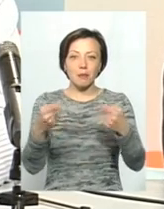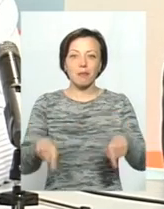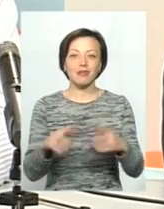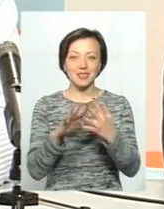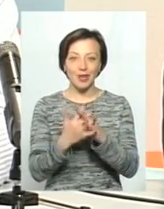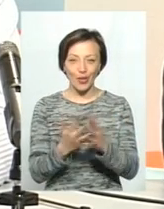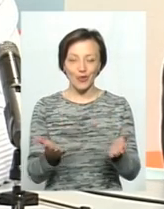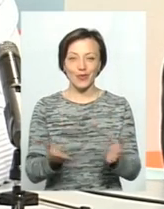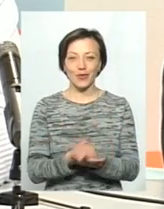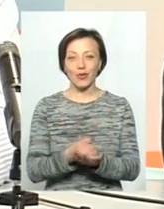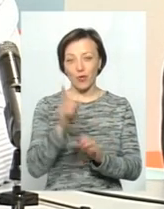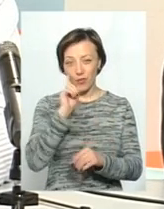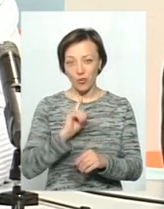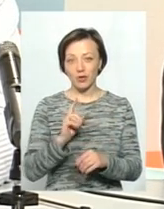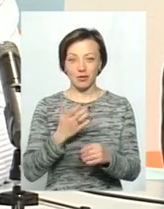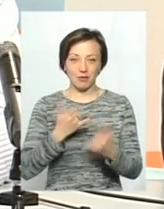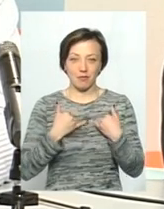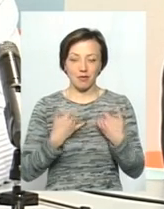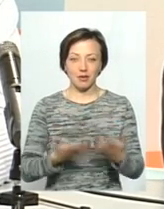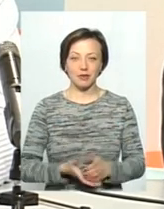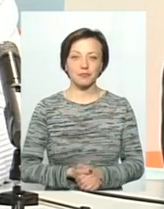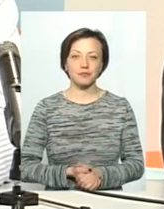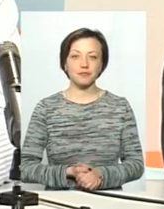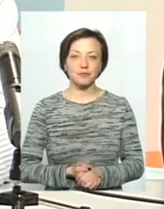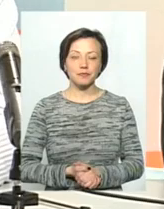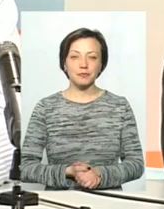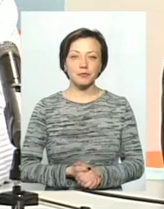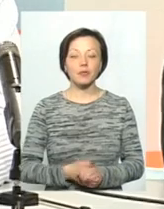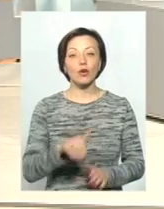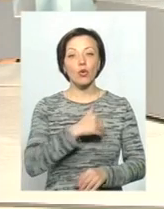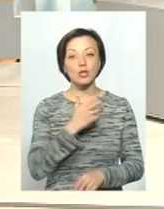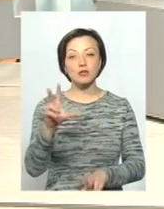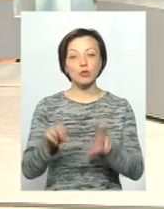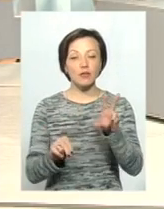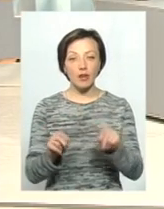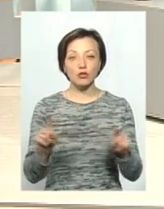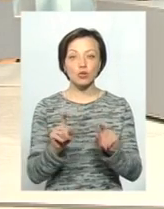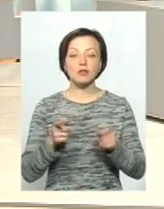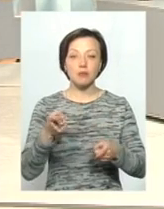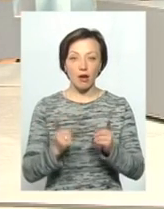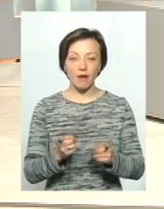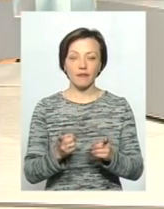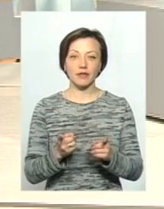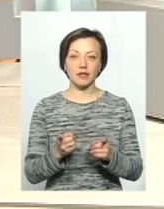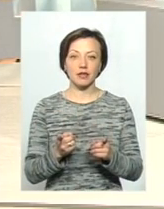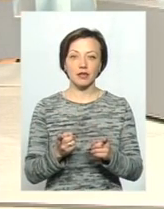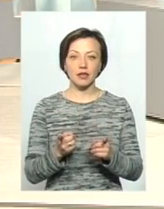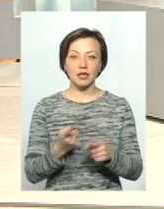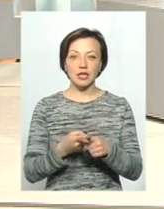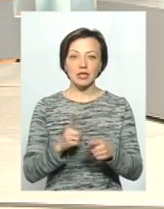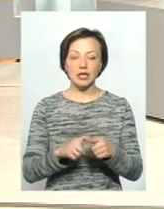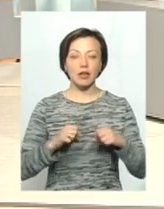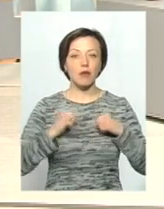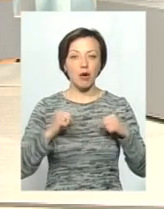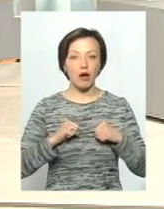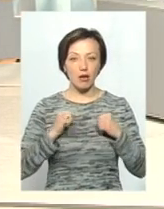От, ну, воно комфортне як для мене. Що ж, хочеться сподіватися, що справді оті